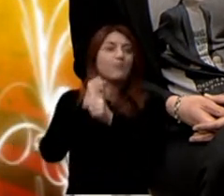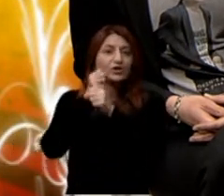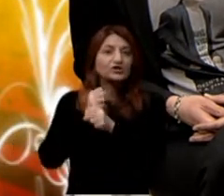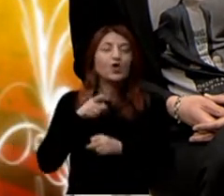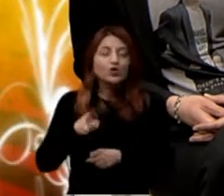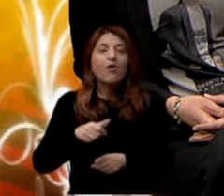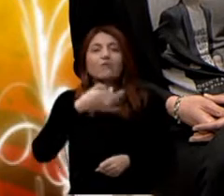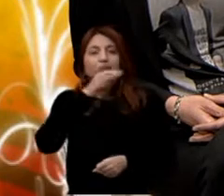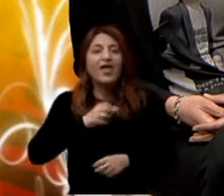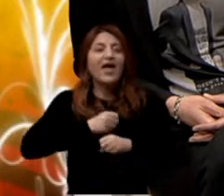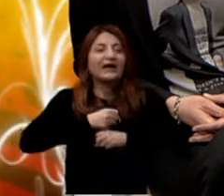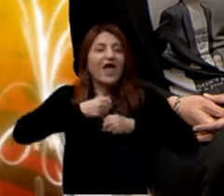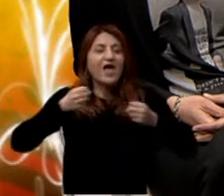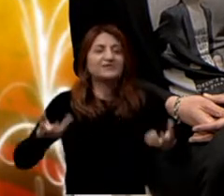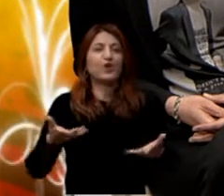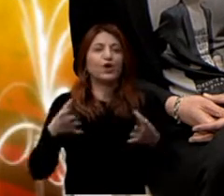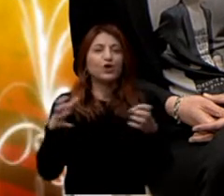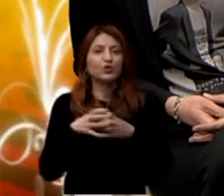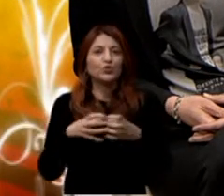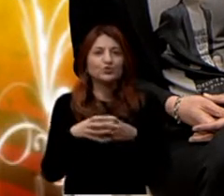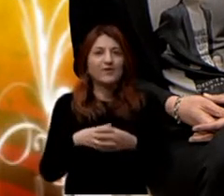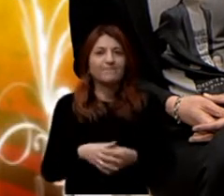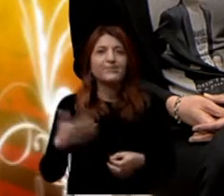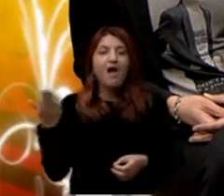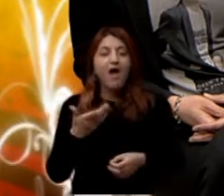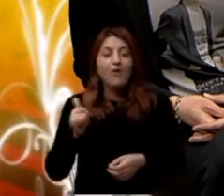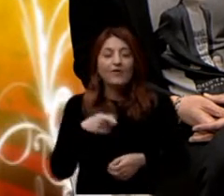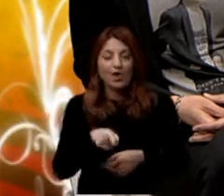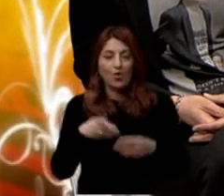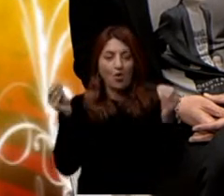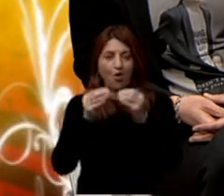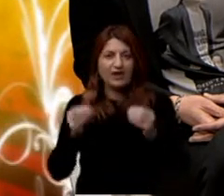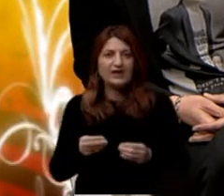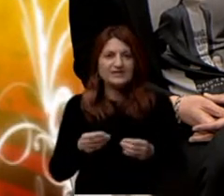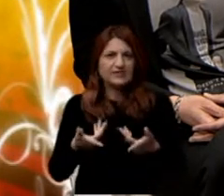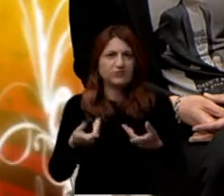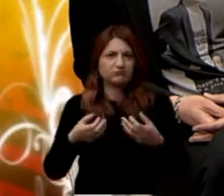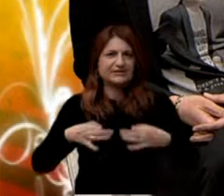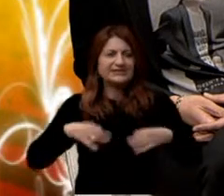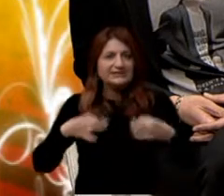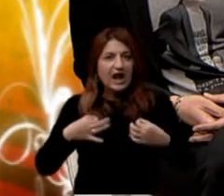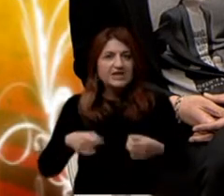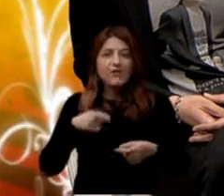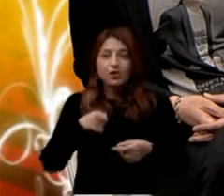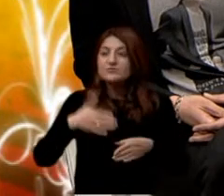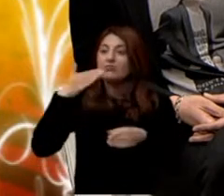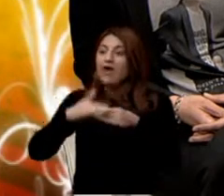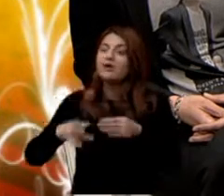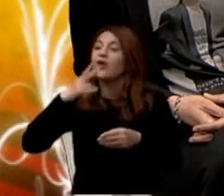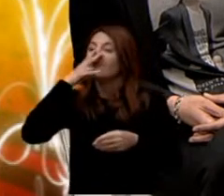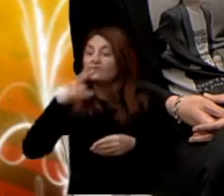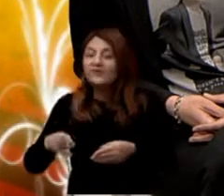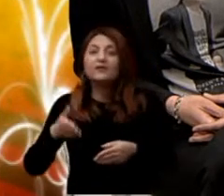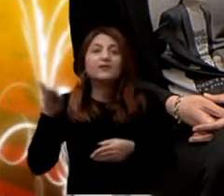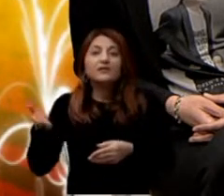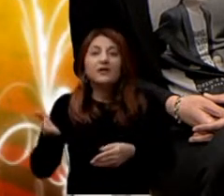društva. Znači, kako je organiziran sustav zdravstva u jednoj državi, to se mjeri u odnosu, upravo što